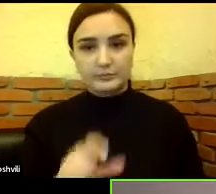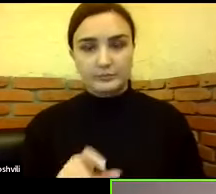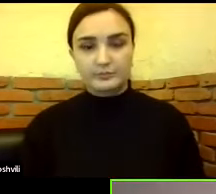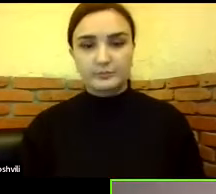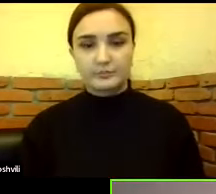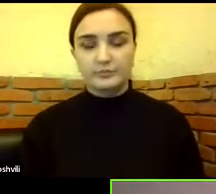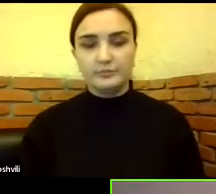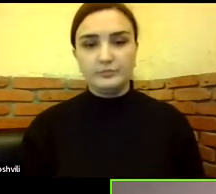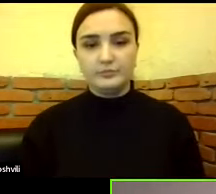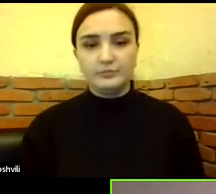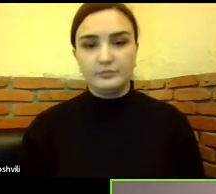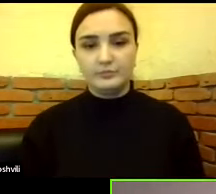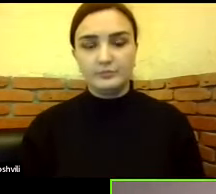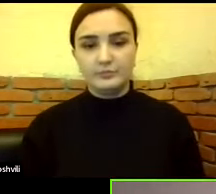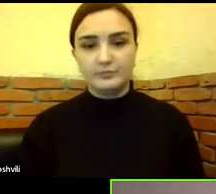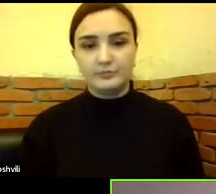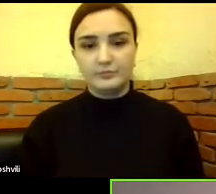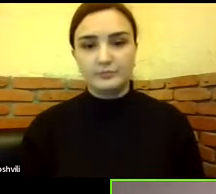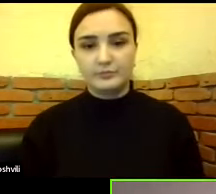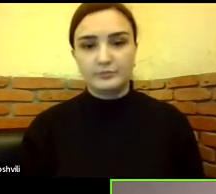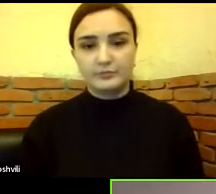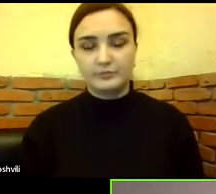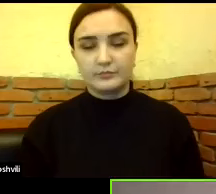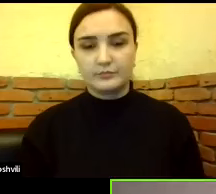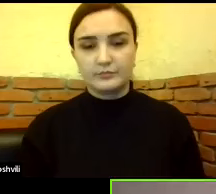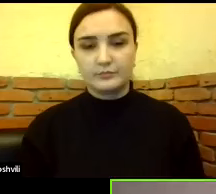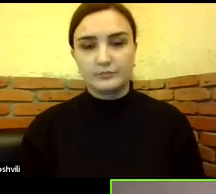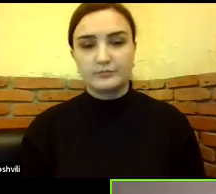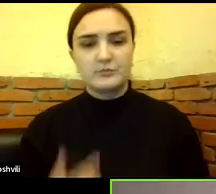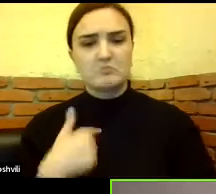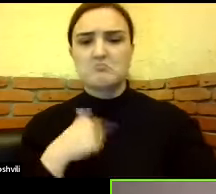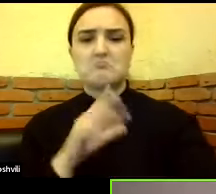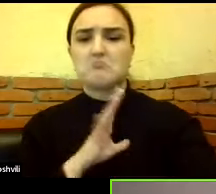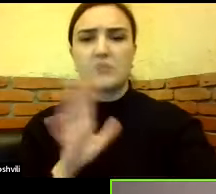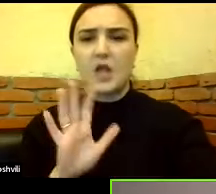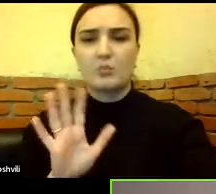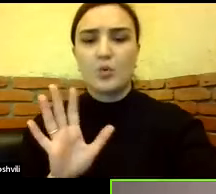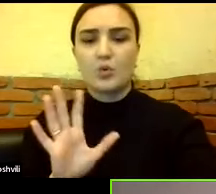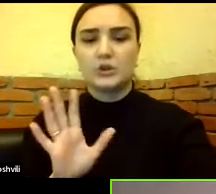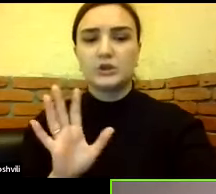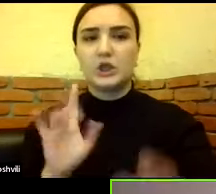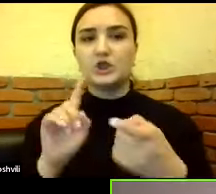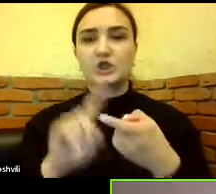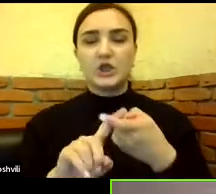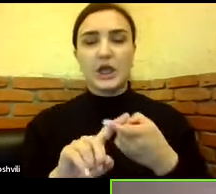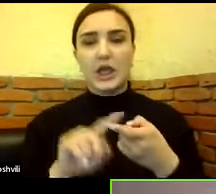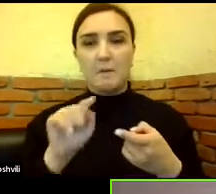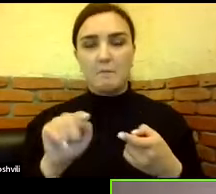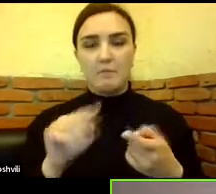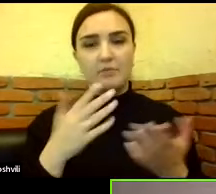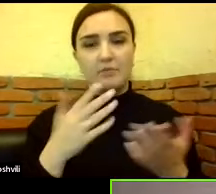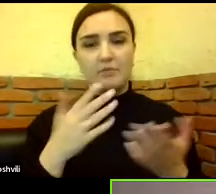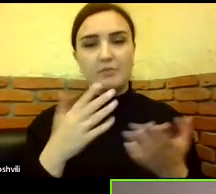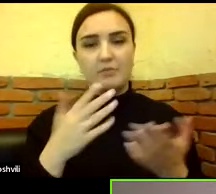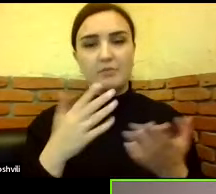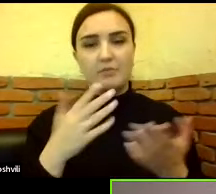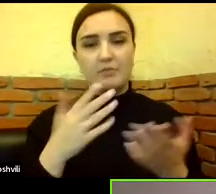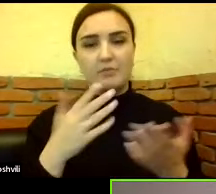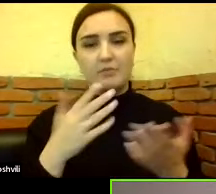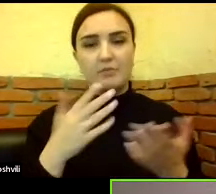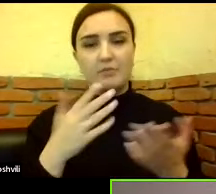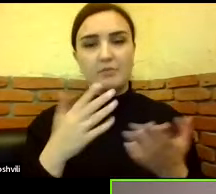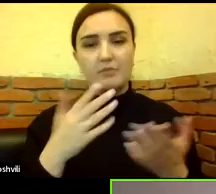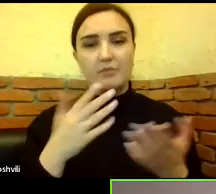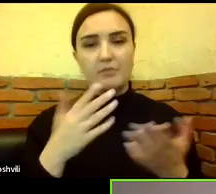პრინციპში მე ფაქტობრივად არ მქონია ახლა შეხება შეშმპირებთან შენს გაცნობამდე და